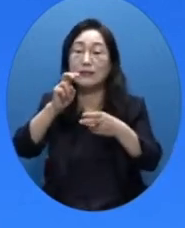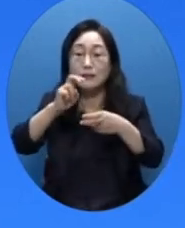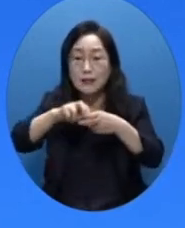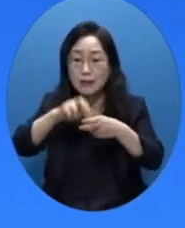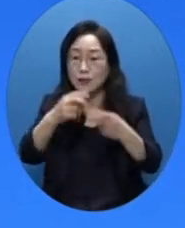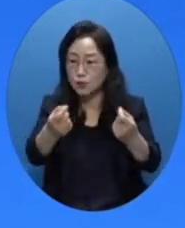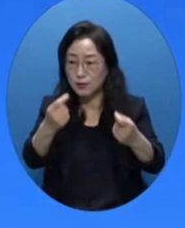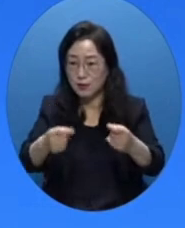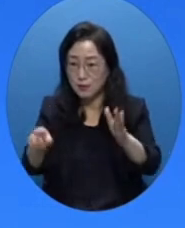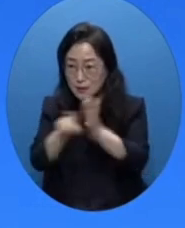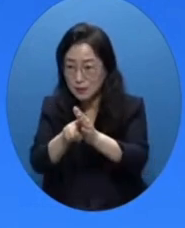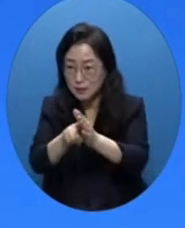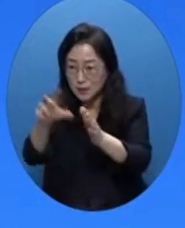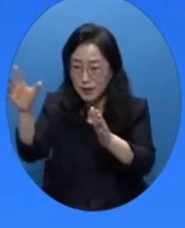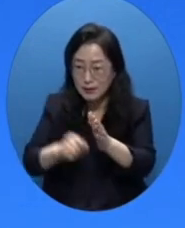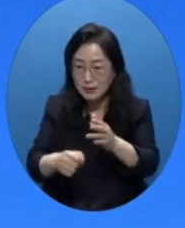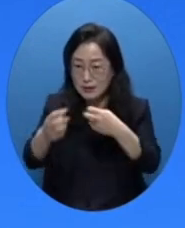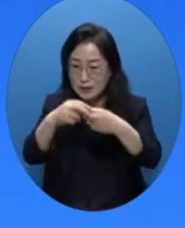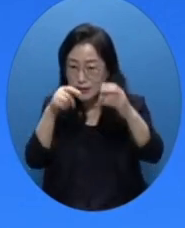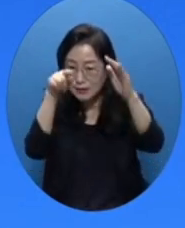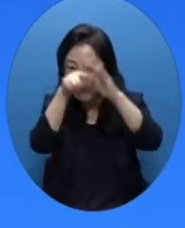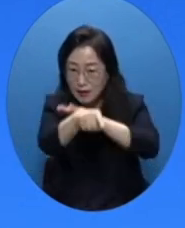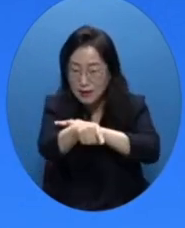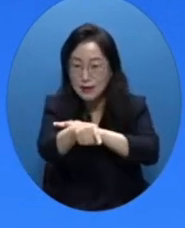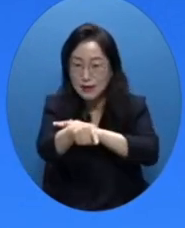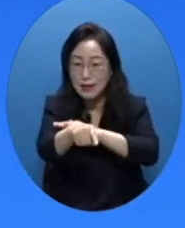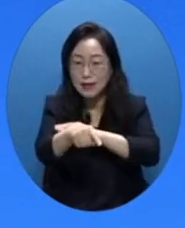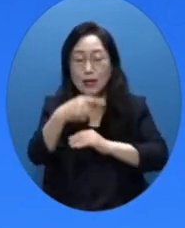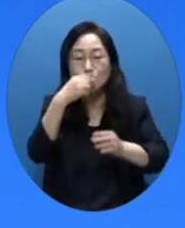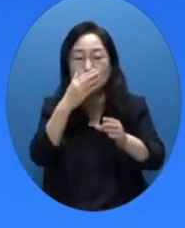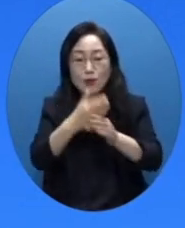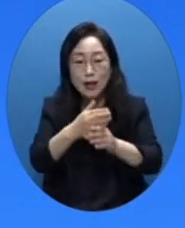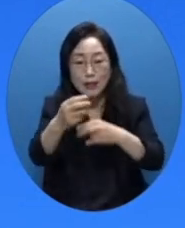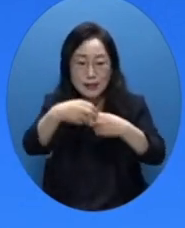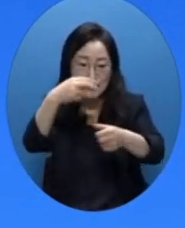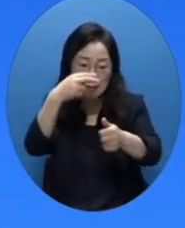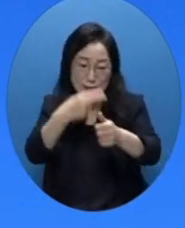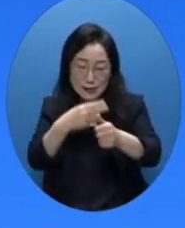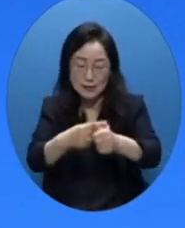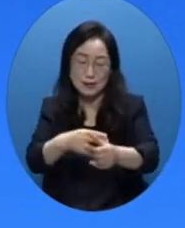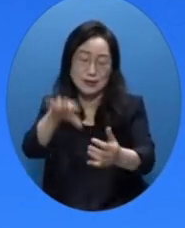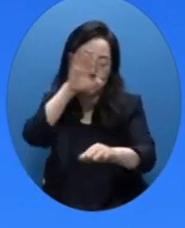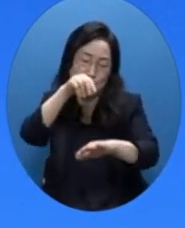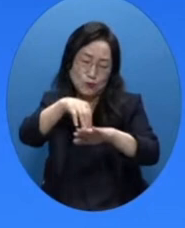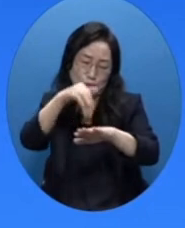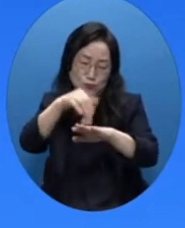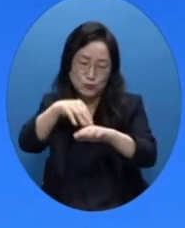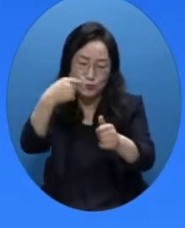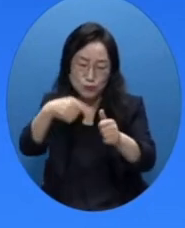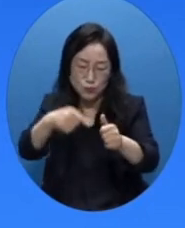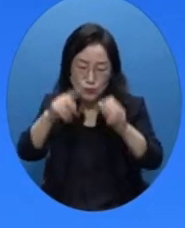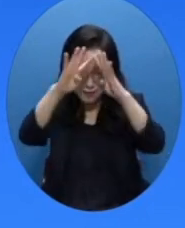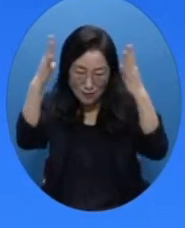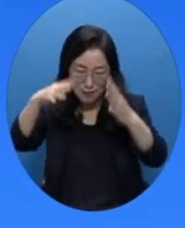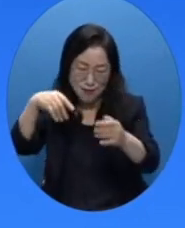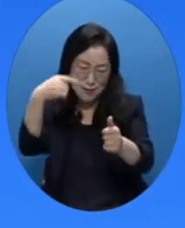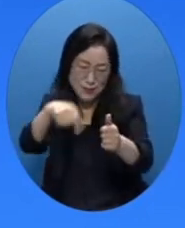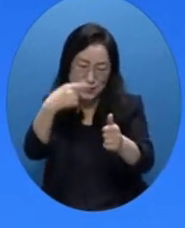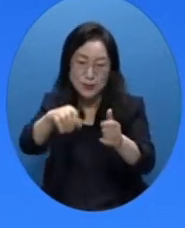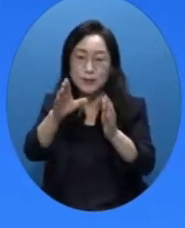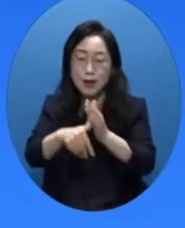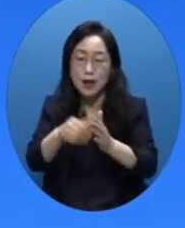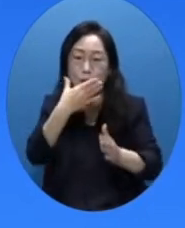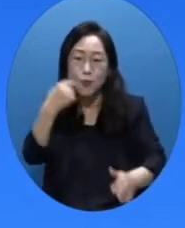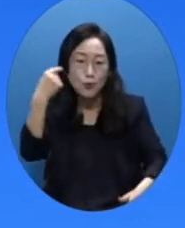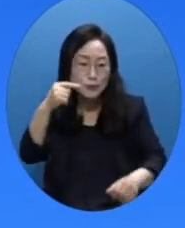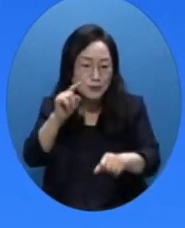병을 고치고 북한에는 의사들을 훈련시키고 의대생들을 교육할 때 복음이